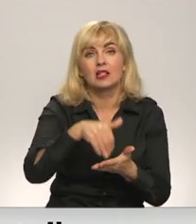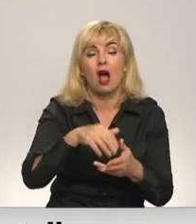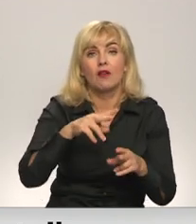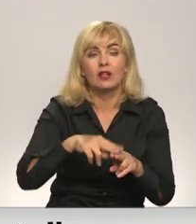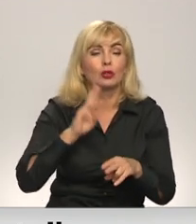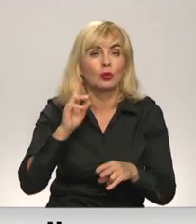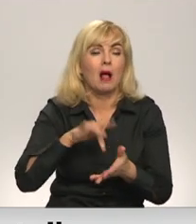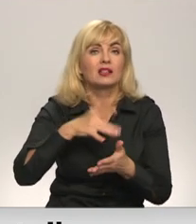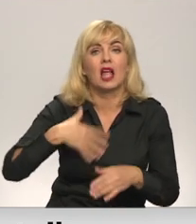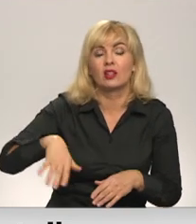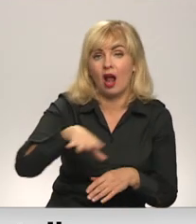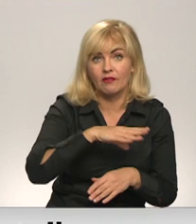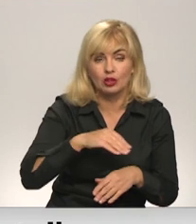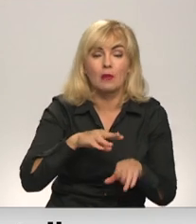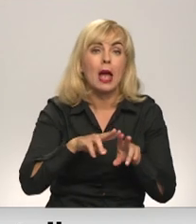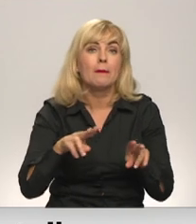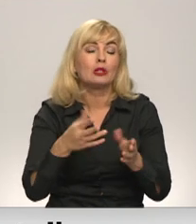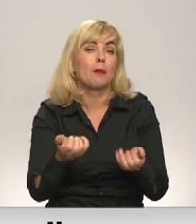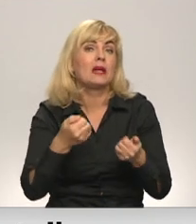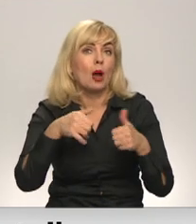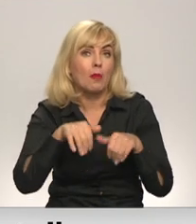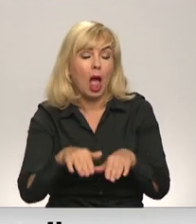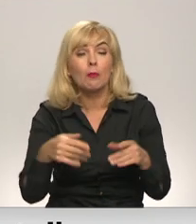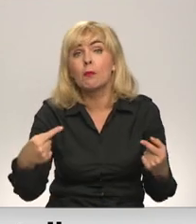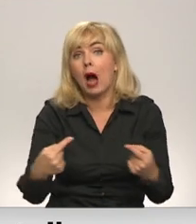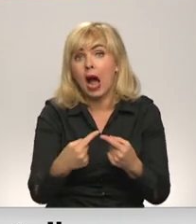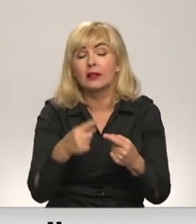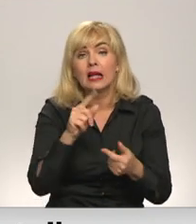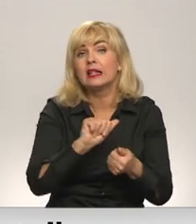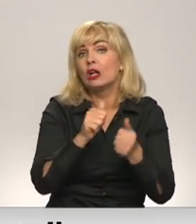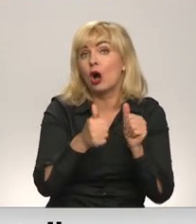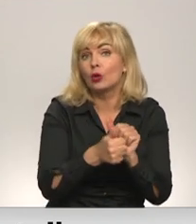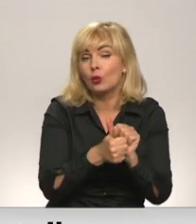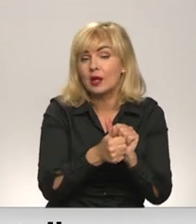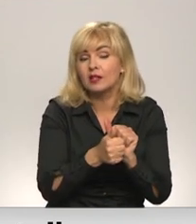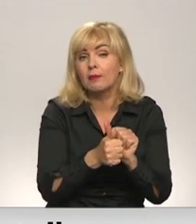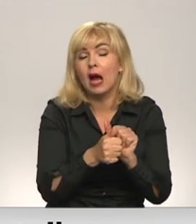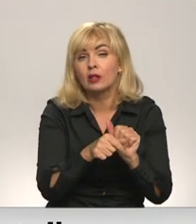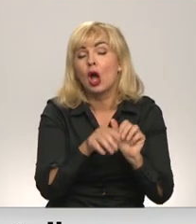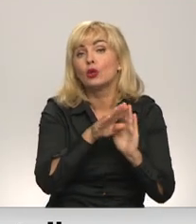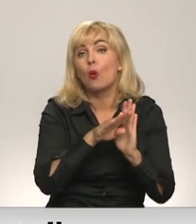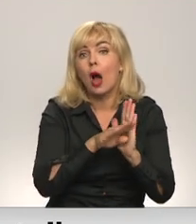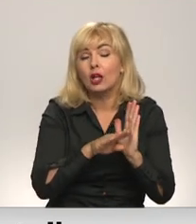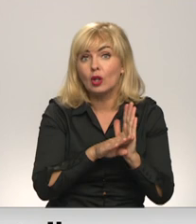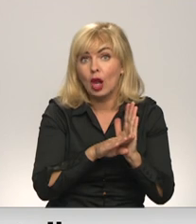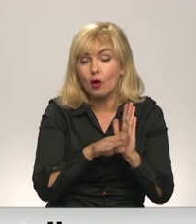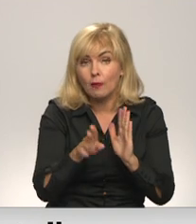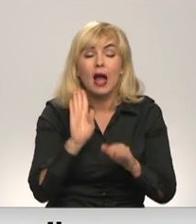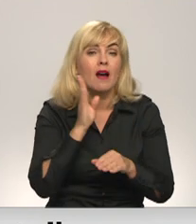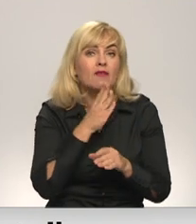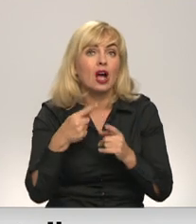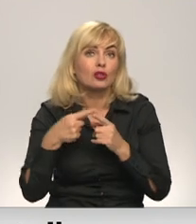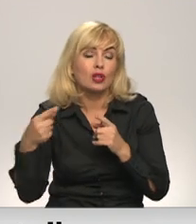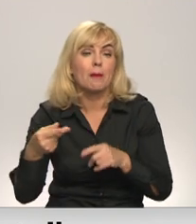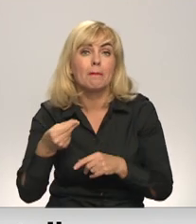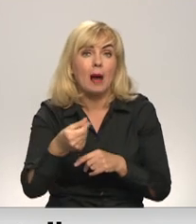centrā visur. Ja. Ministrijas pieņemtais lēmums attiec tikai uz grozījumiem saistošajos noteikumos, tāpēc vasaras sezonā maksa